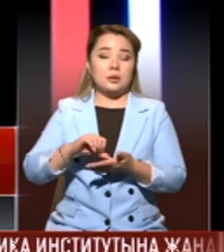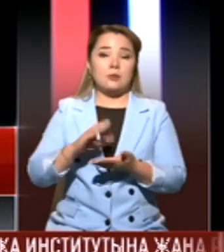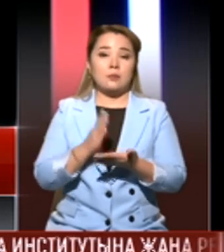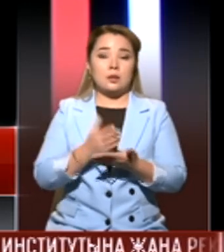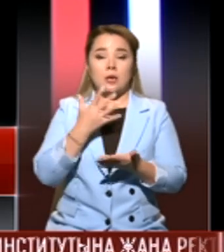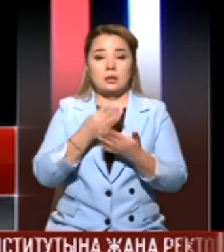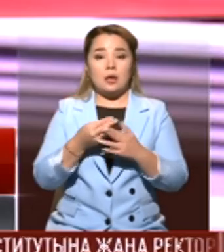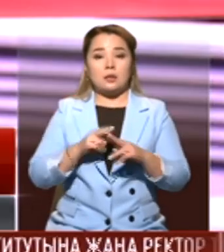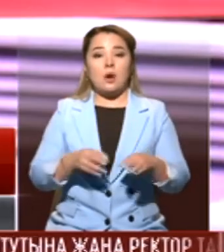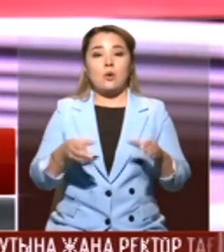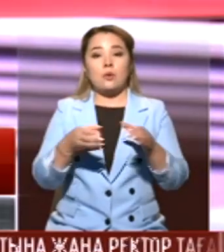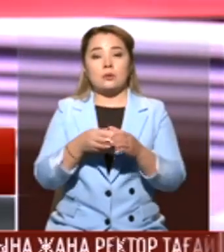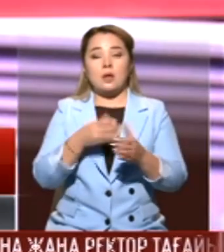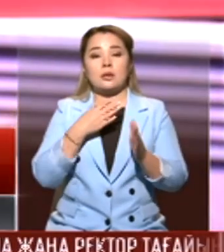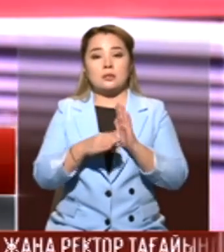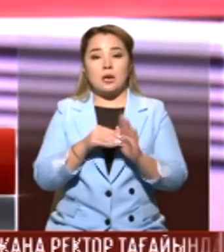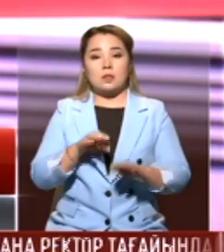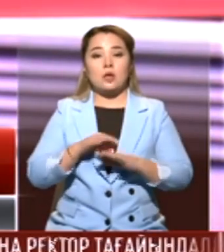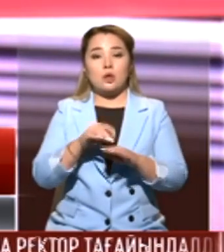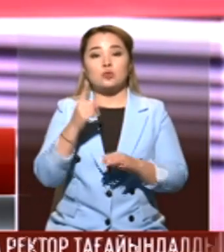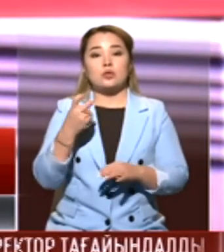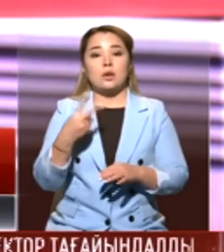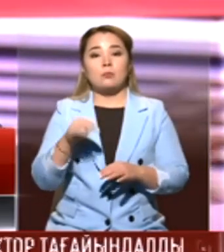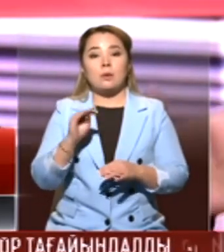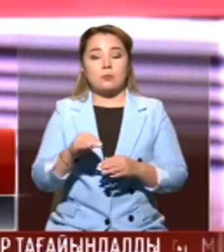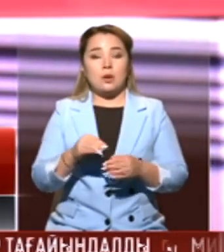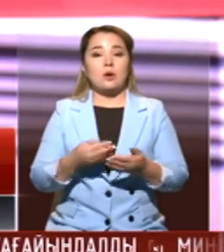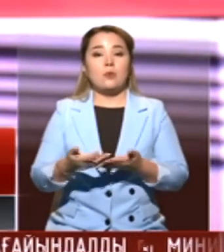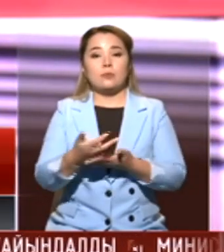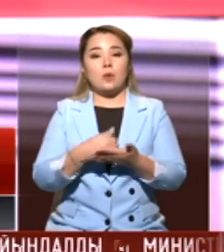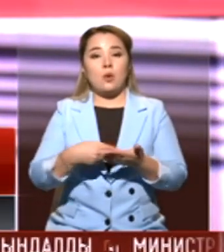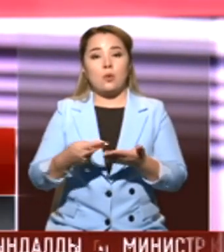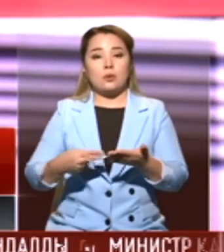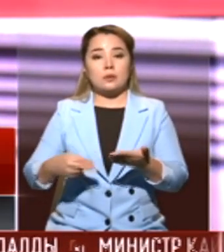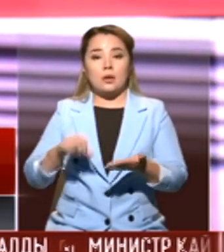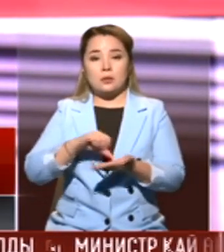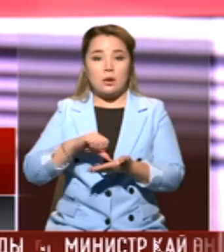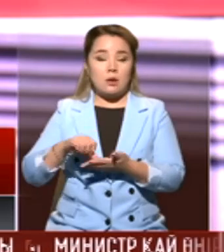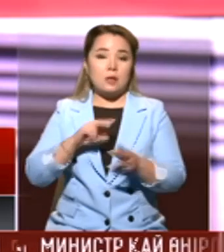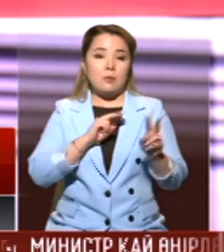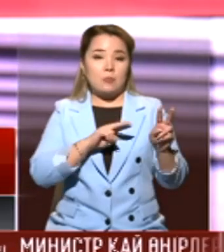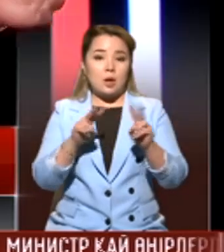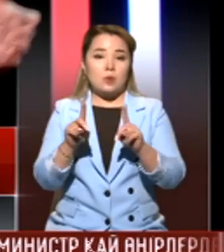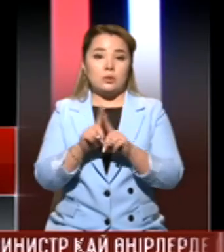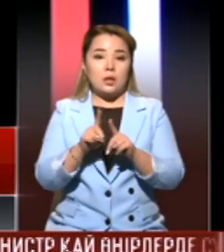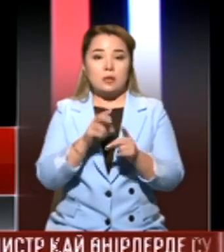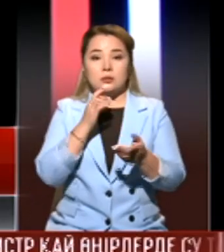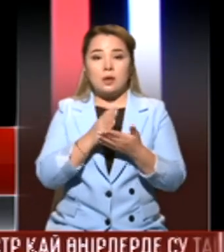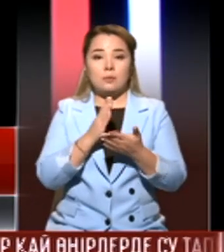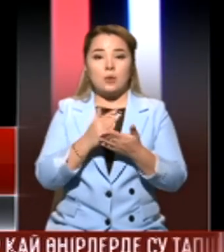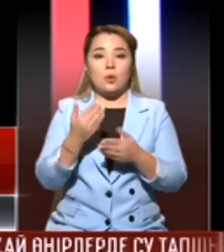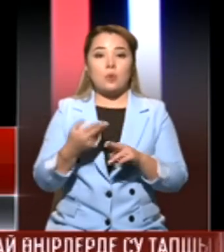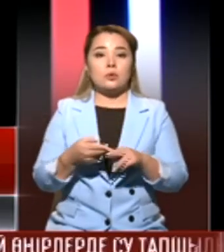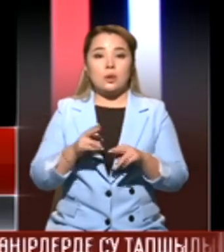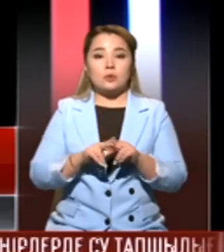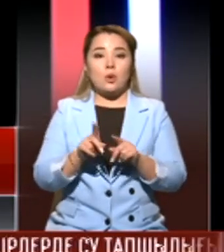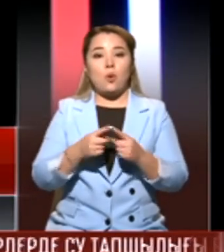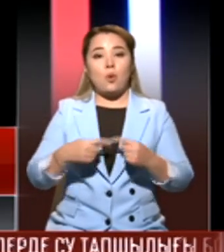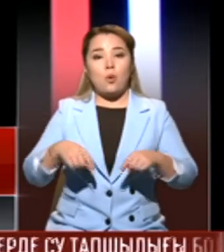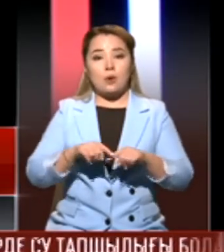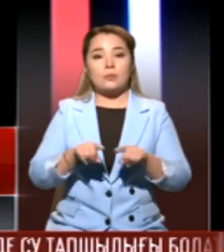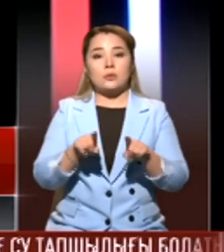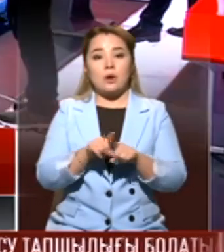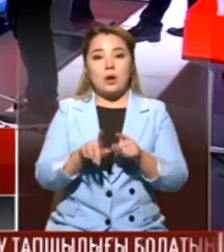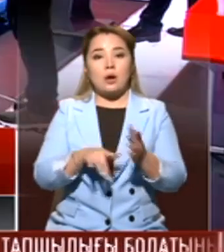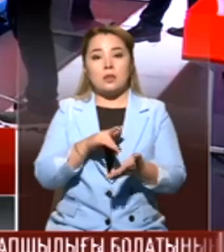жинайды. Дұрыс па? Кандидаттар сайлауға түскенде 120 мың адам қолын жинау керек, тіркелу. Қол жинайды деген кезде сіз түсініп отырсыз, адам айтып отырмын. Біз бұл жерде